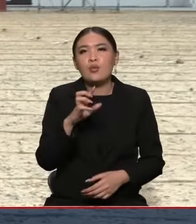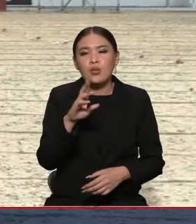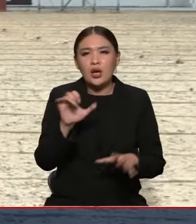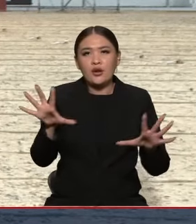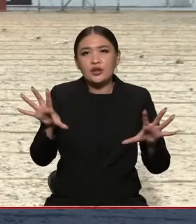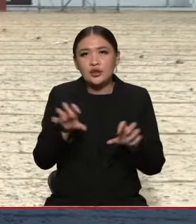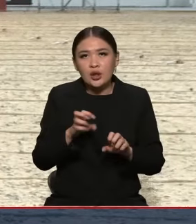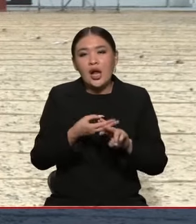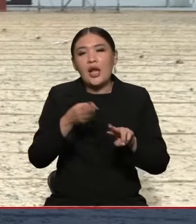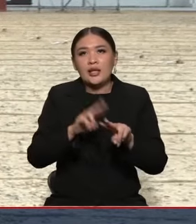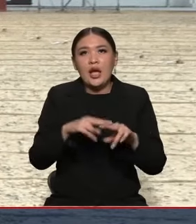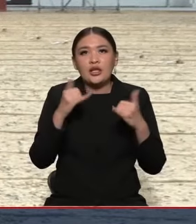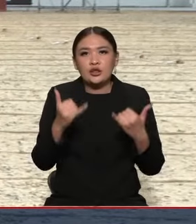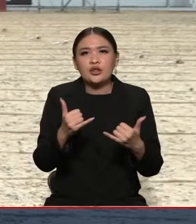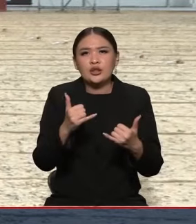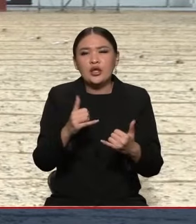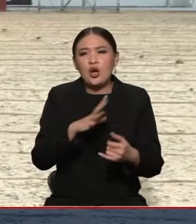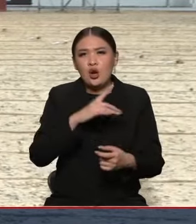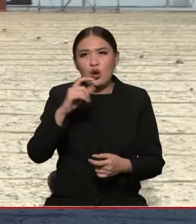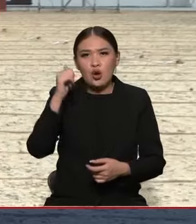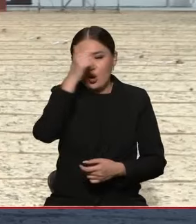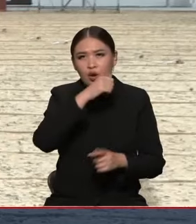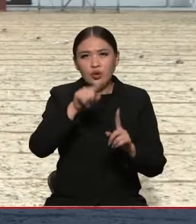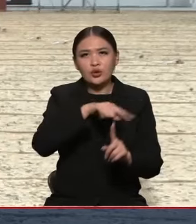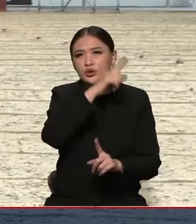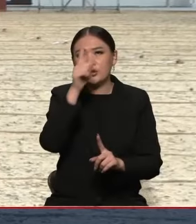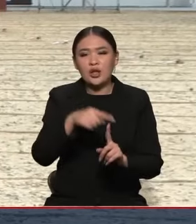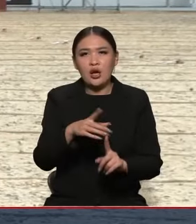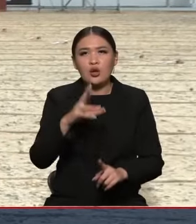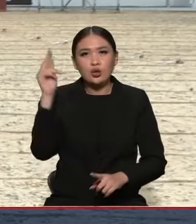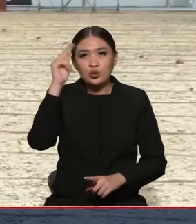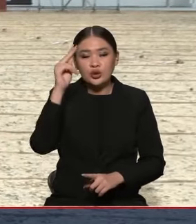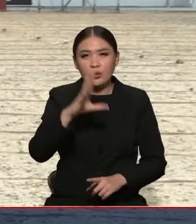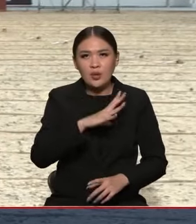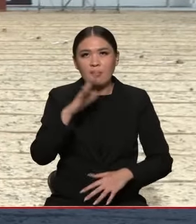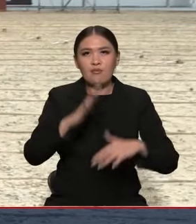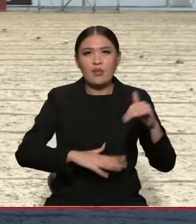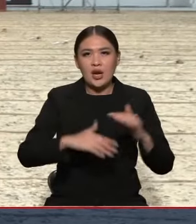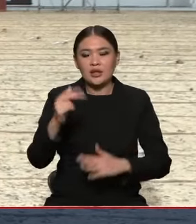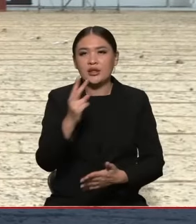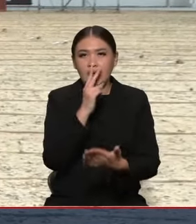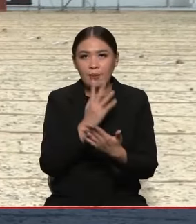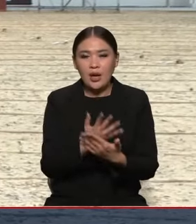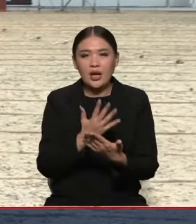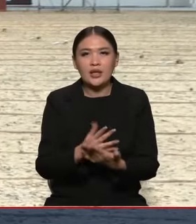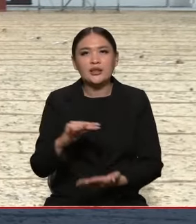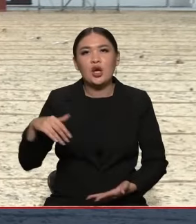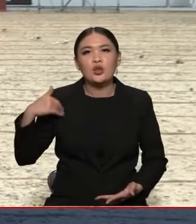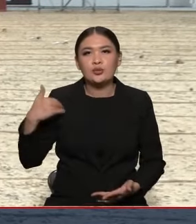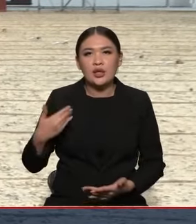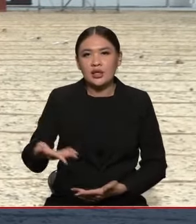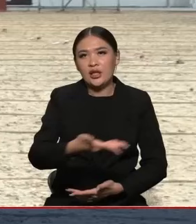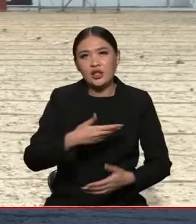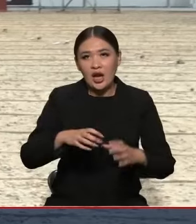изучали. И вот целый год старались все, что мы научились, в практике принять и использовать здесь, на нашей